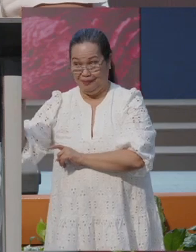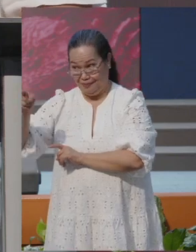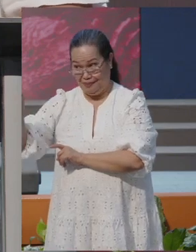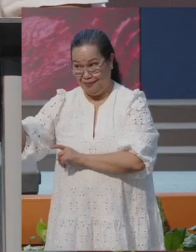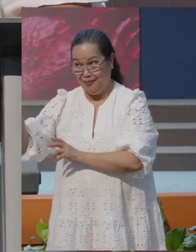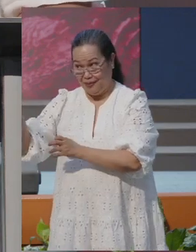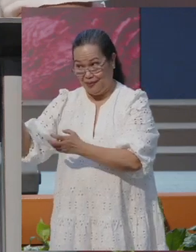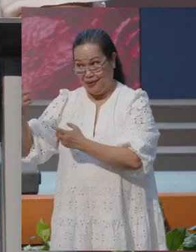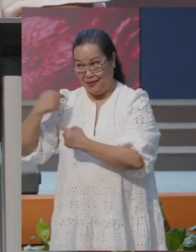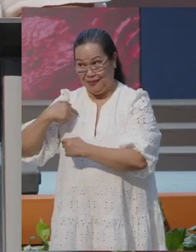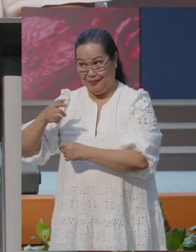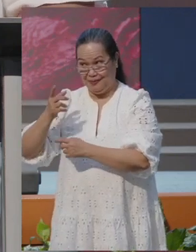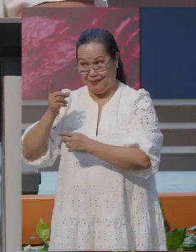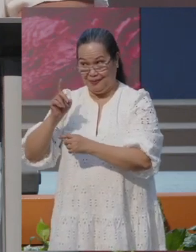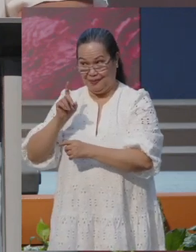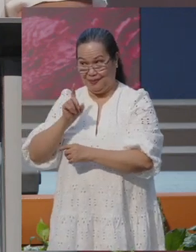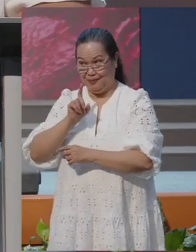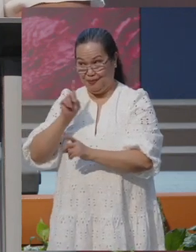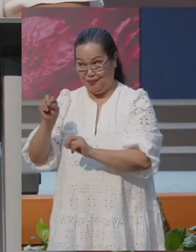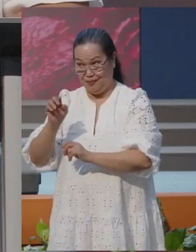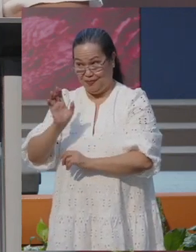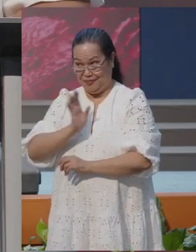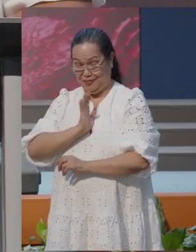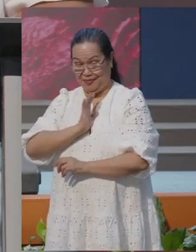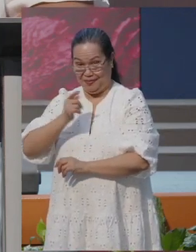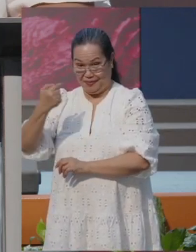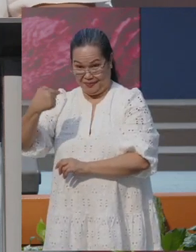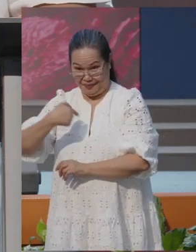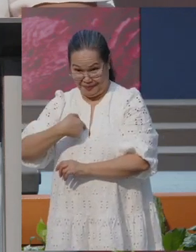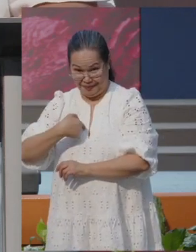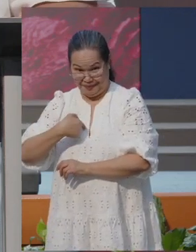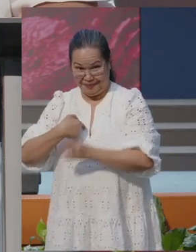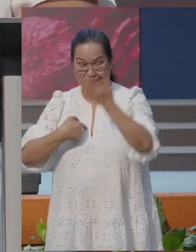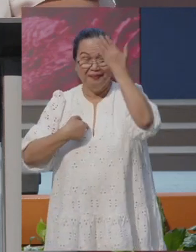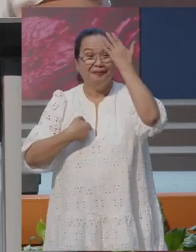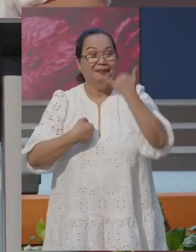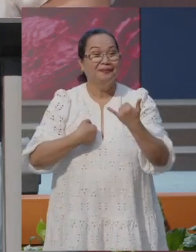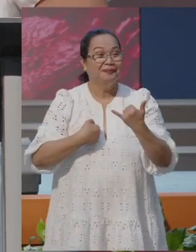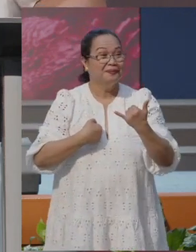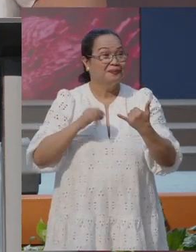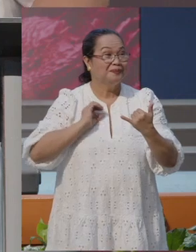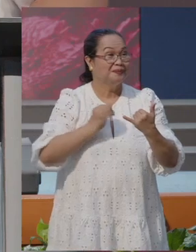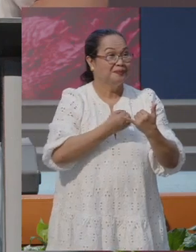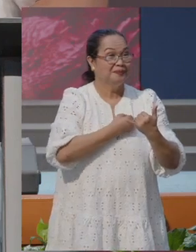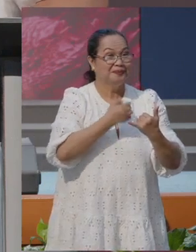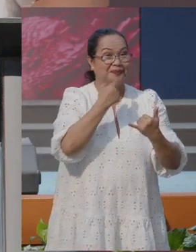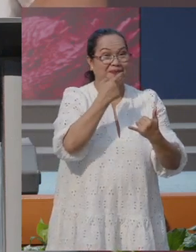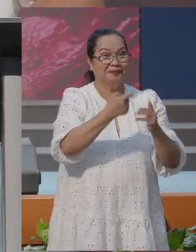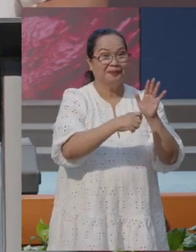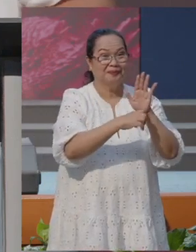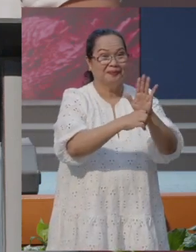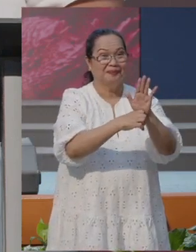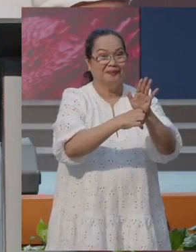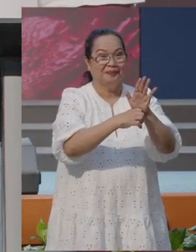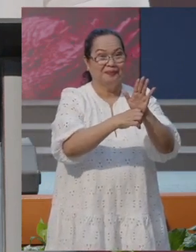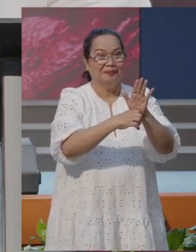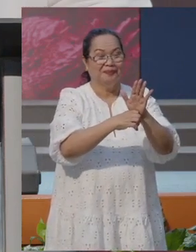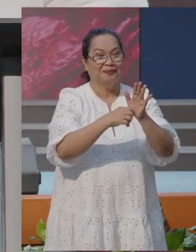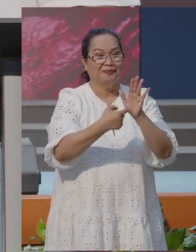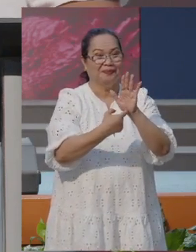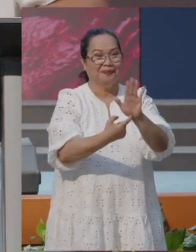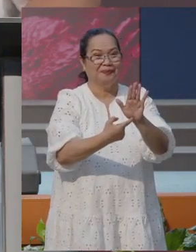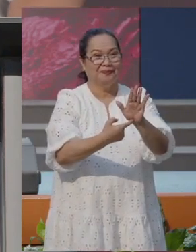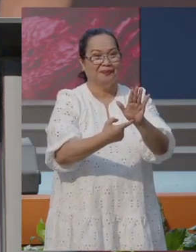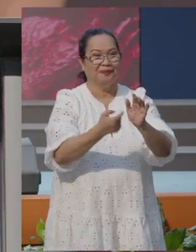unto you. Bakit kaya yung sarili natin ang ginawang batayan o motibo ng